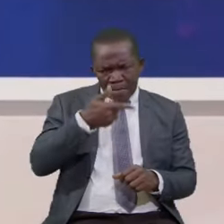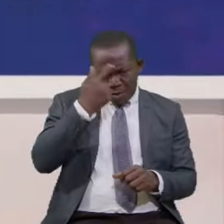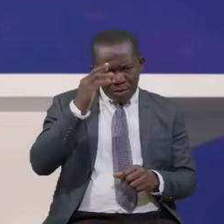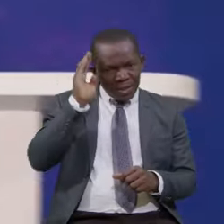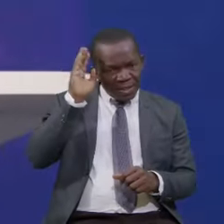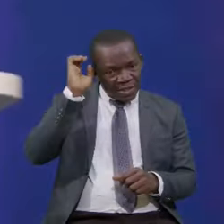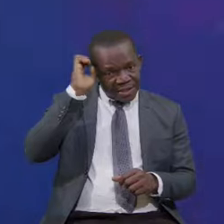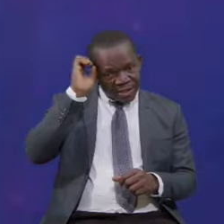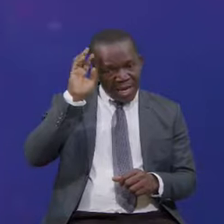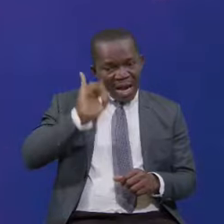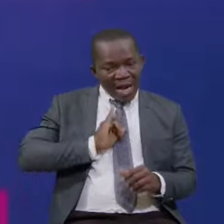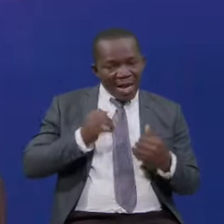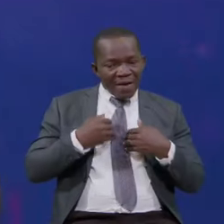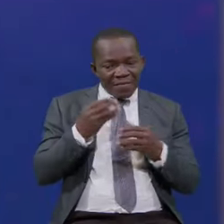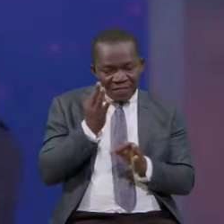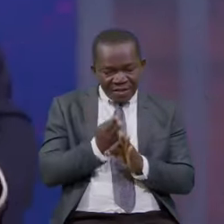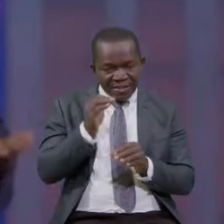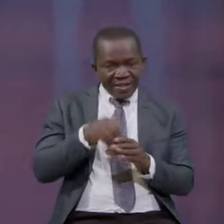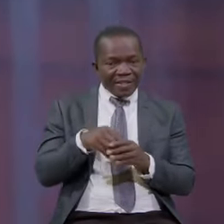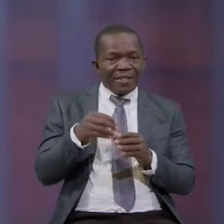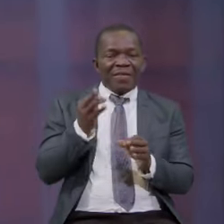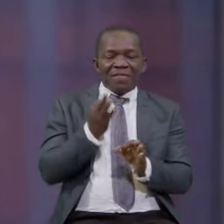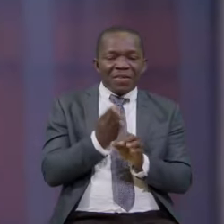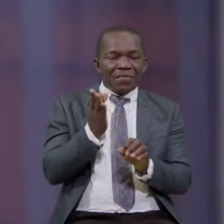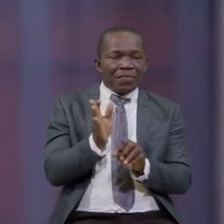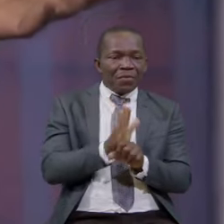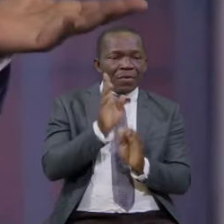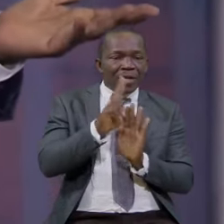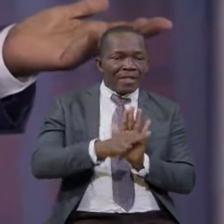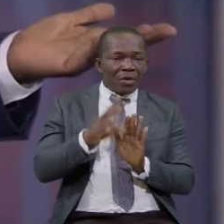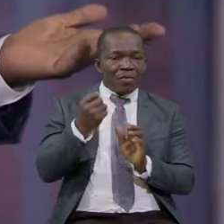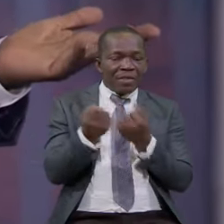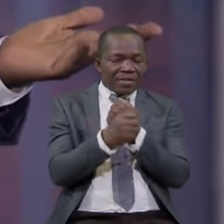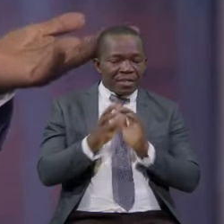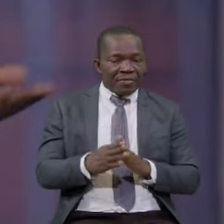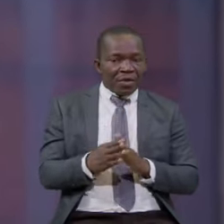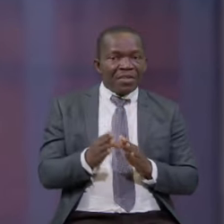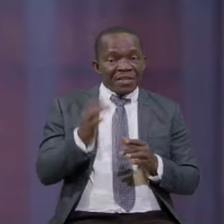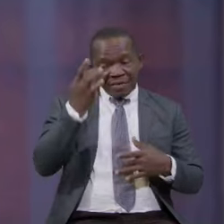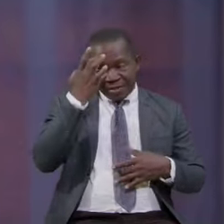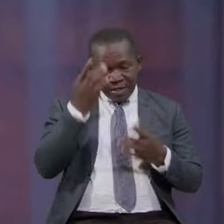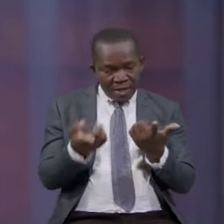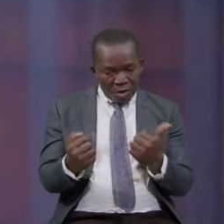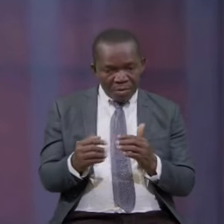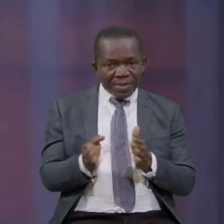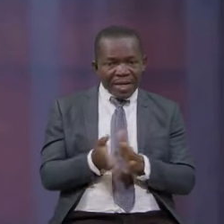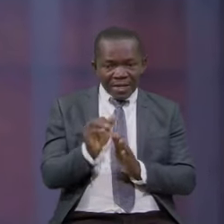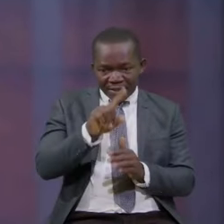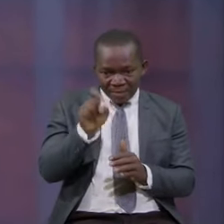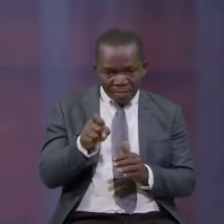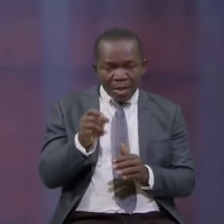un malade vient est-ce que tu crois que tu seras guéri oui je crois pourquoi parce que j'ai la foi en la fidélité du